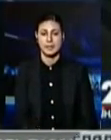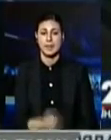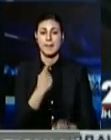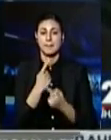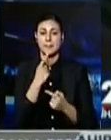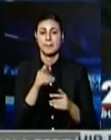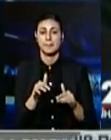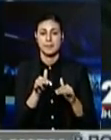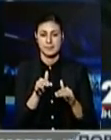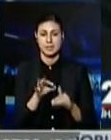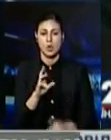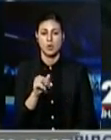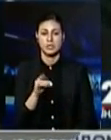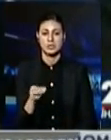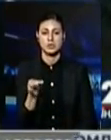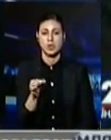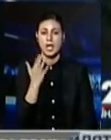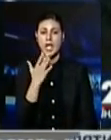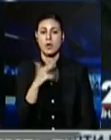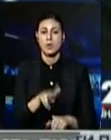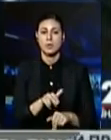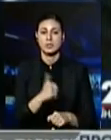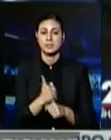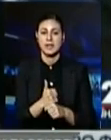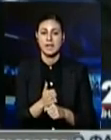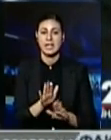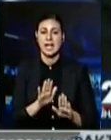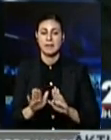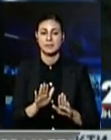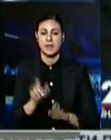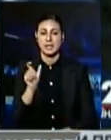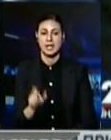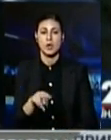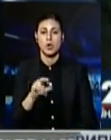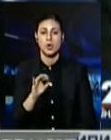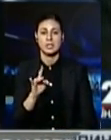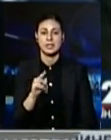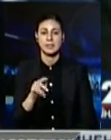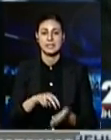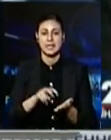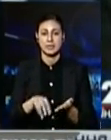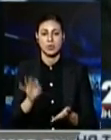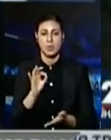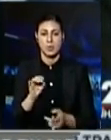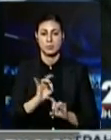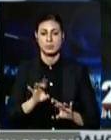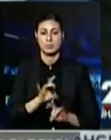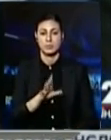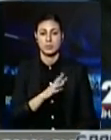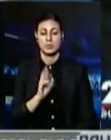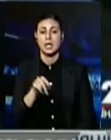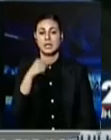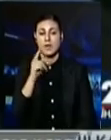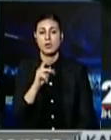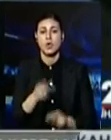ბრიფინგზე დეკანოიძემ ოდესის ოლქის ეროვნული პოლიციის მთავარი სამმართველოს ხელმძღვანელ გიორგი ლორთქიფანიძის გადადგომაზე გააკეთა განცხადება და აღნიშნა,